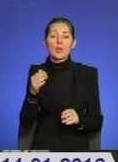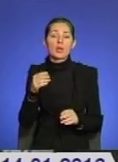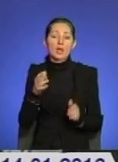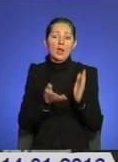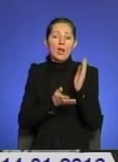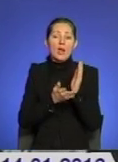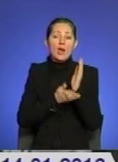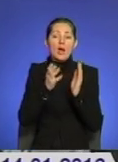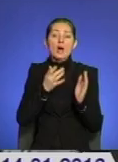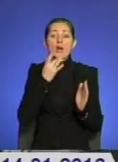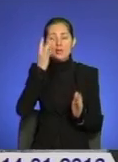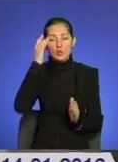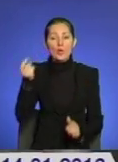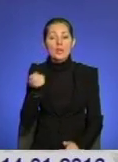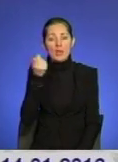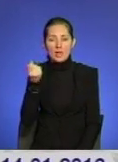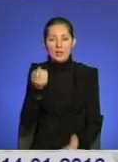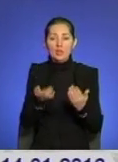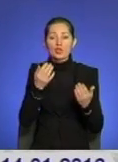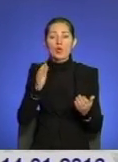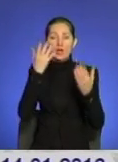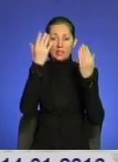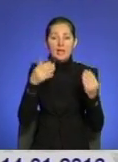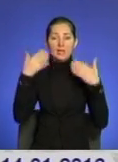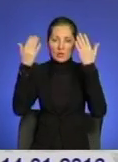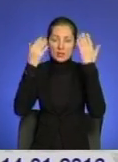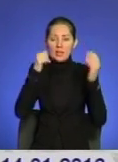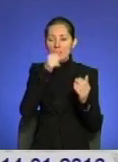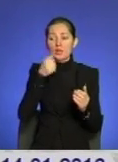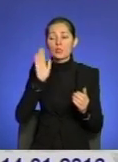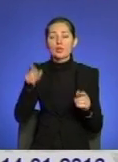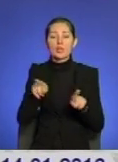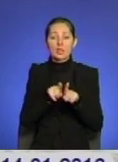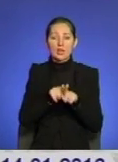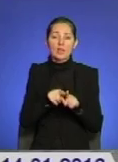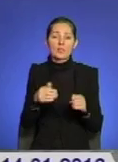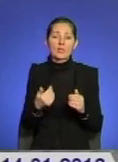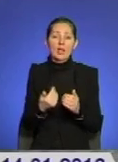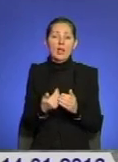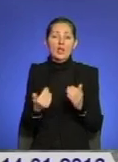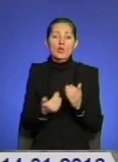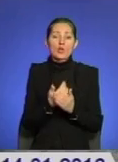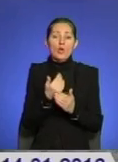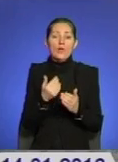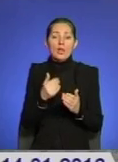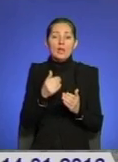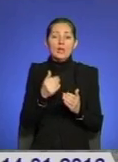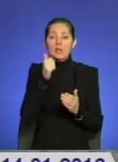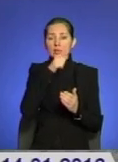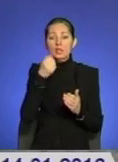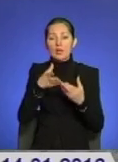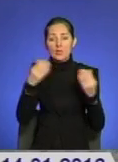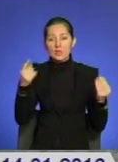часи говорили, якщо Василевий день у році веселий, то й рік буде такий. Новий рік до весни неподалік. Якщо на Василя тепло і сніг, літо